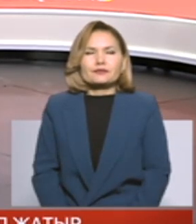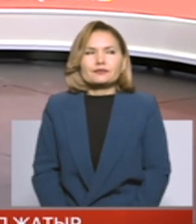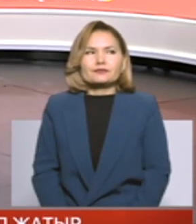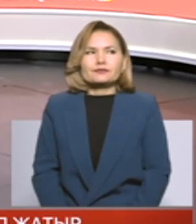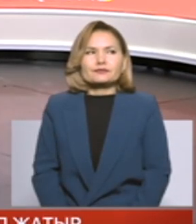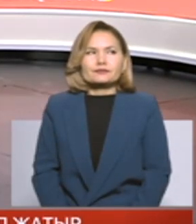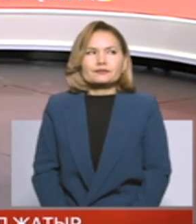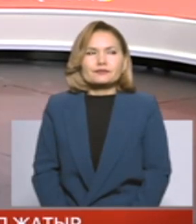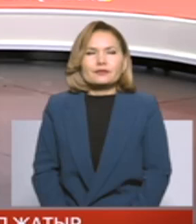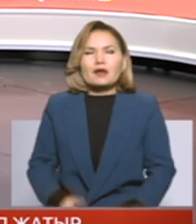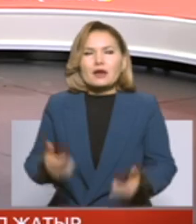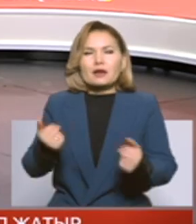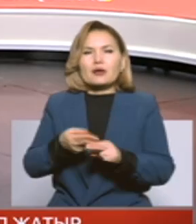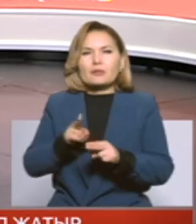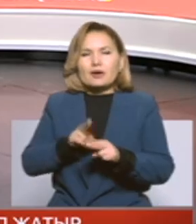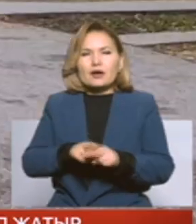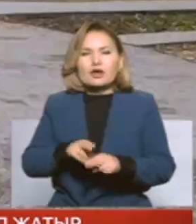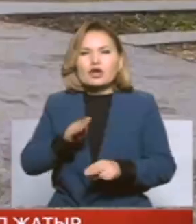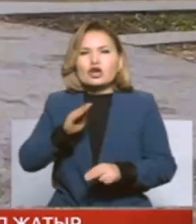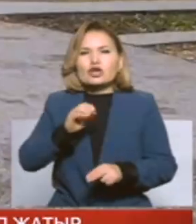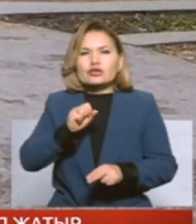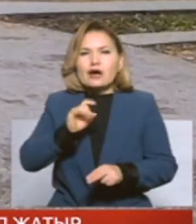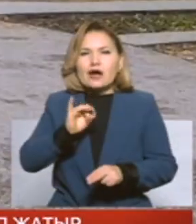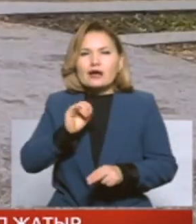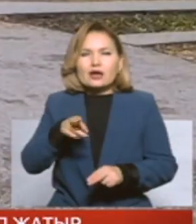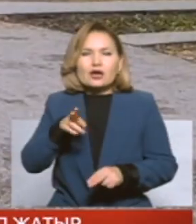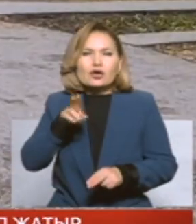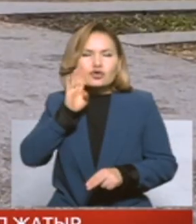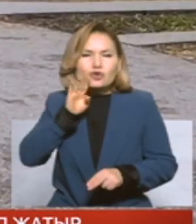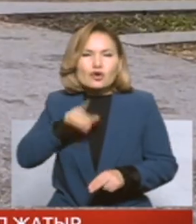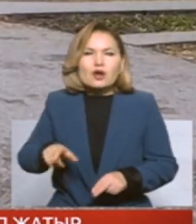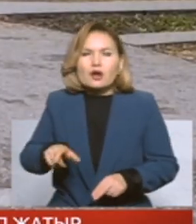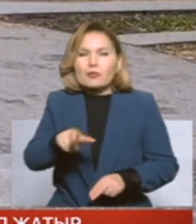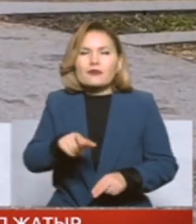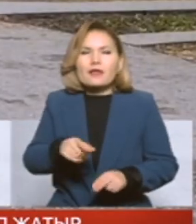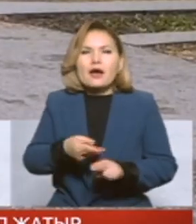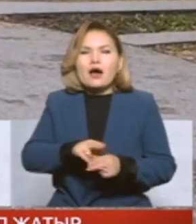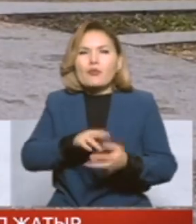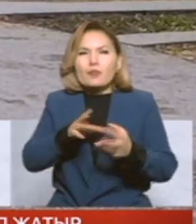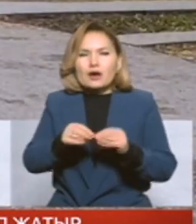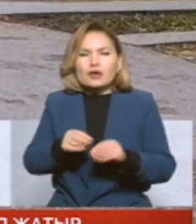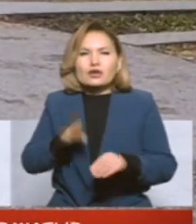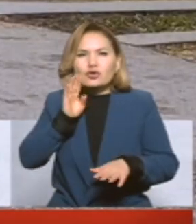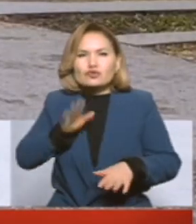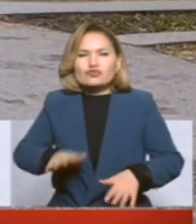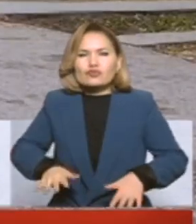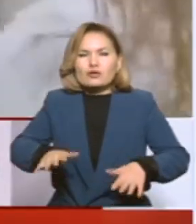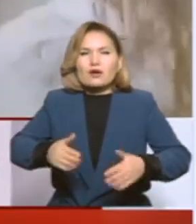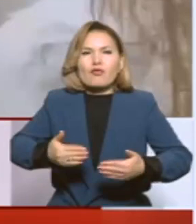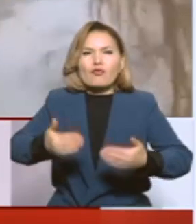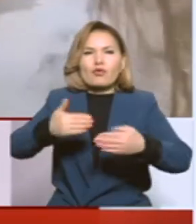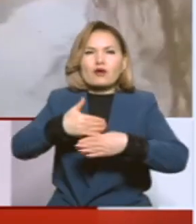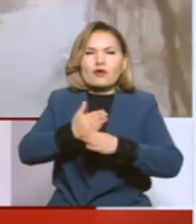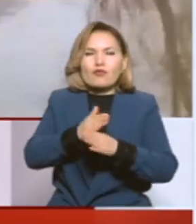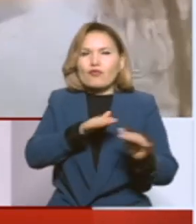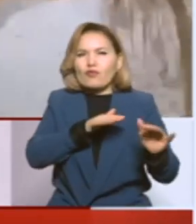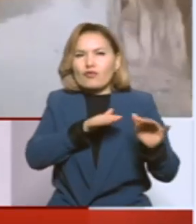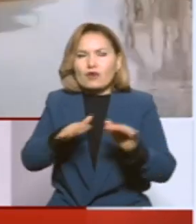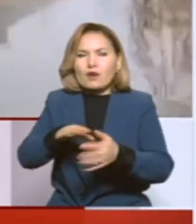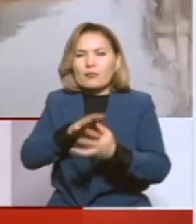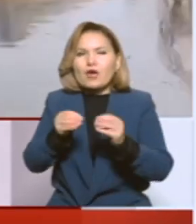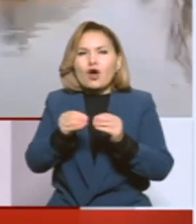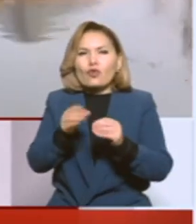Индира. Я, Лейля, жайық өзенінің су күрт көтеріліп, құны 1 миллиард рубль болатын су бөгеті жарылды. Ол осыдан 10 жыл бұрын